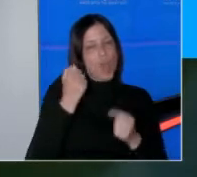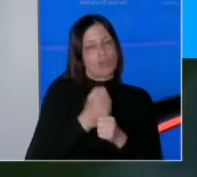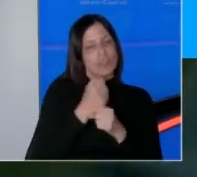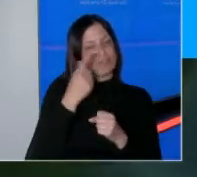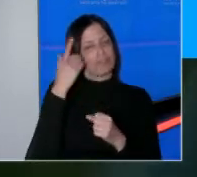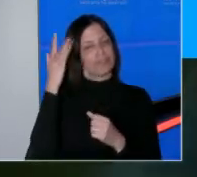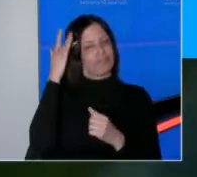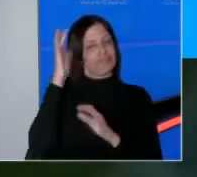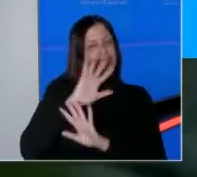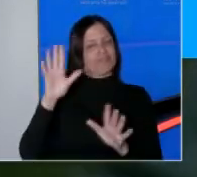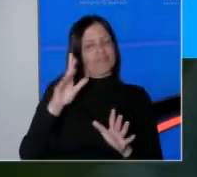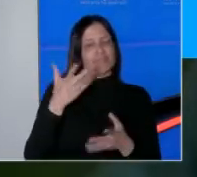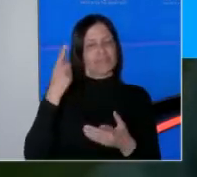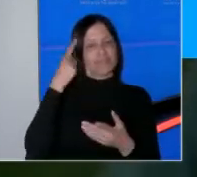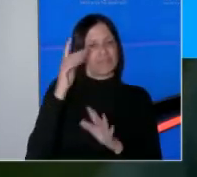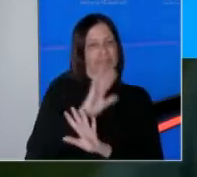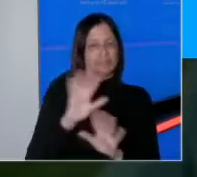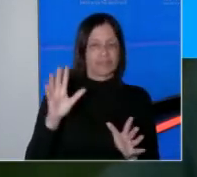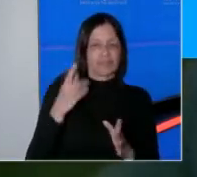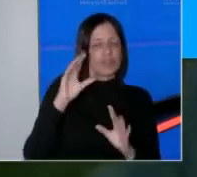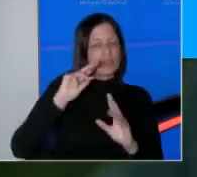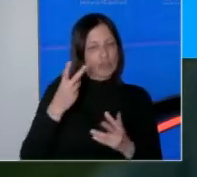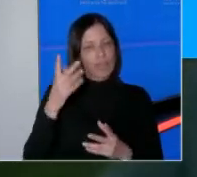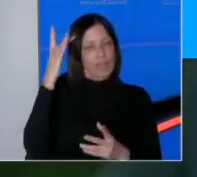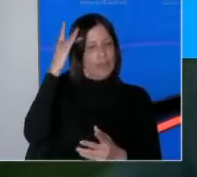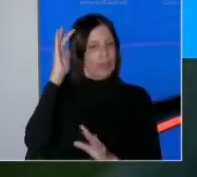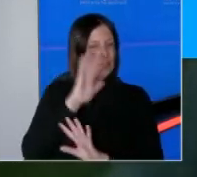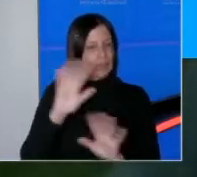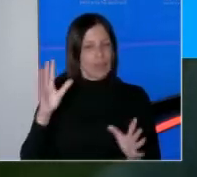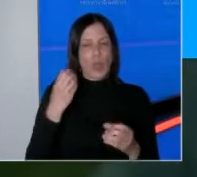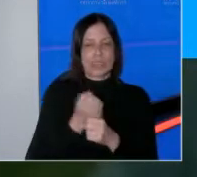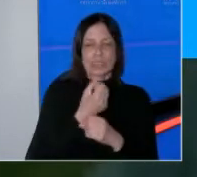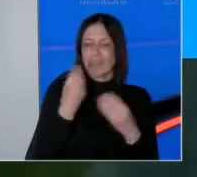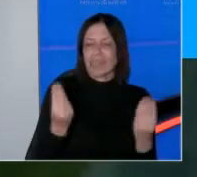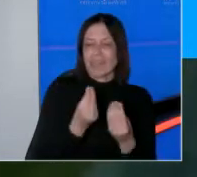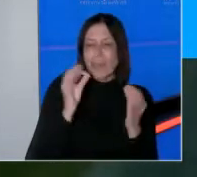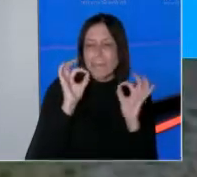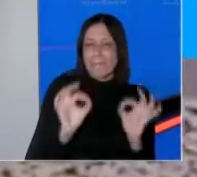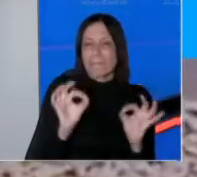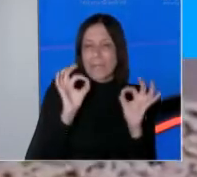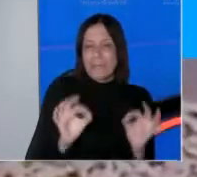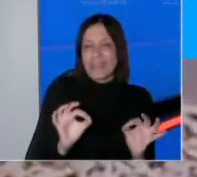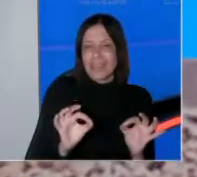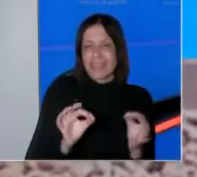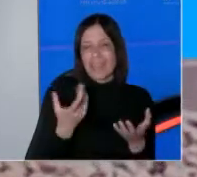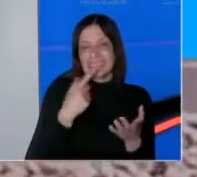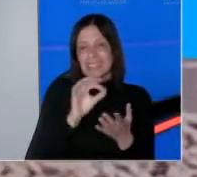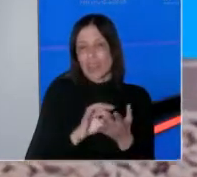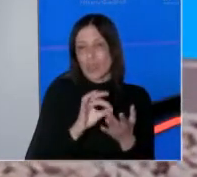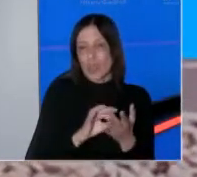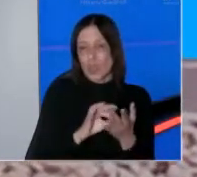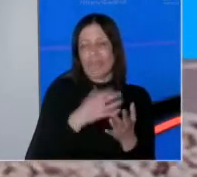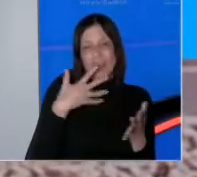בראש שלהם, מה בראש שלהם, ועוד פעם מה בראש שלהם. כתוב פה דברים שבאמת, לכאורה, אבל זה כתוב על